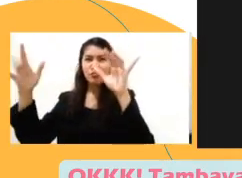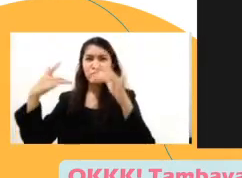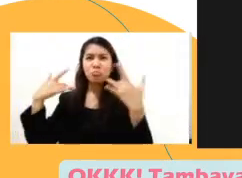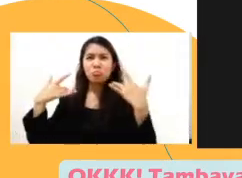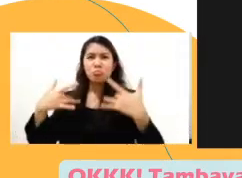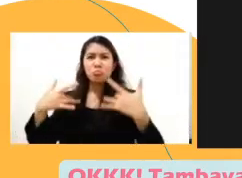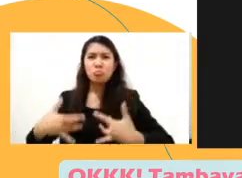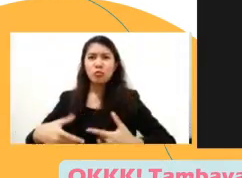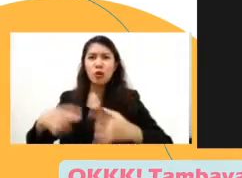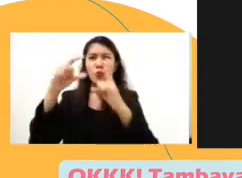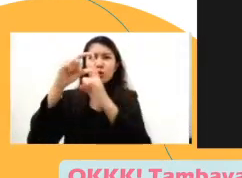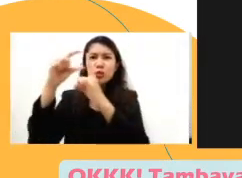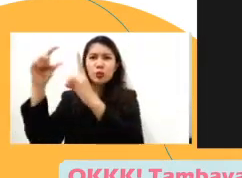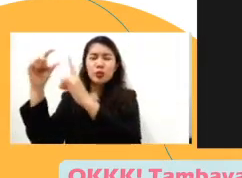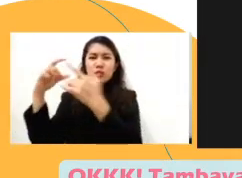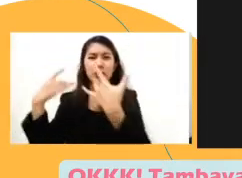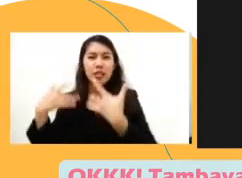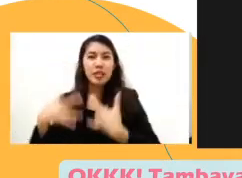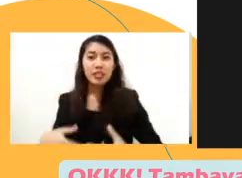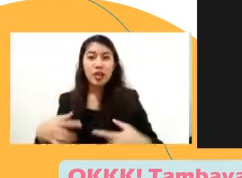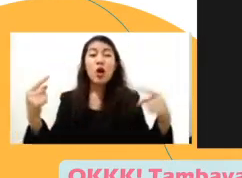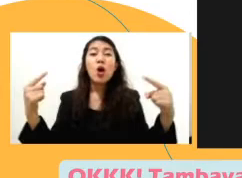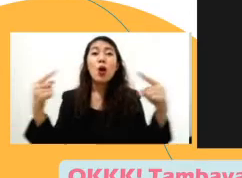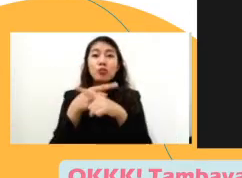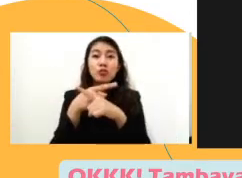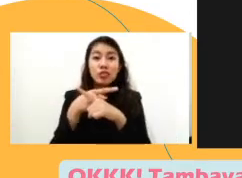malungkot yung lyrics. So,